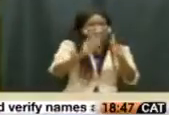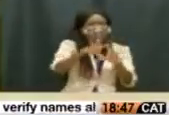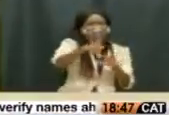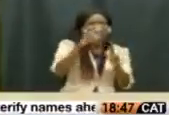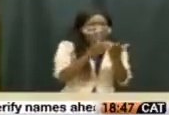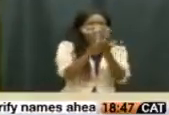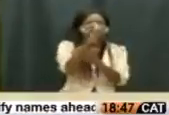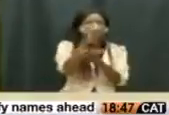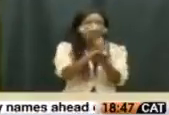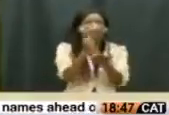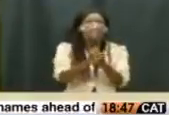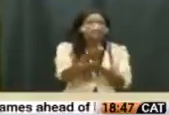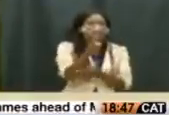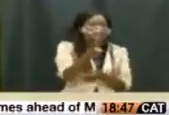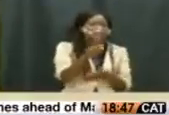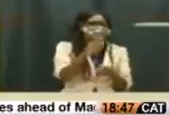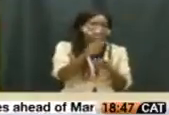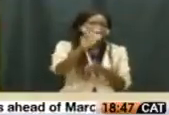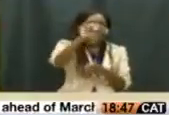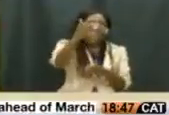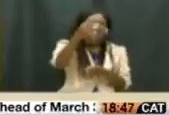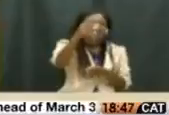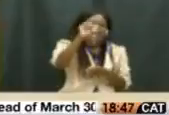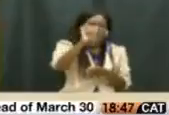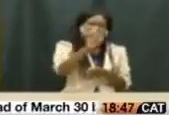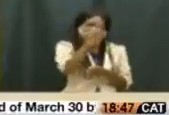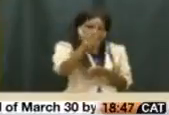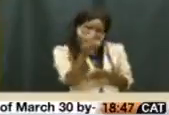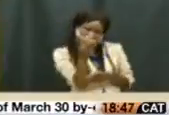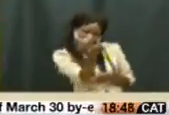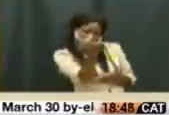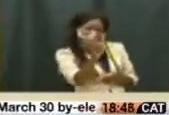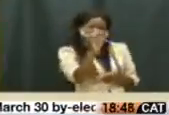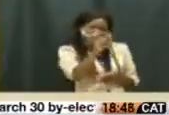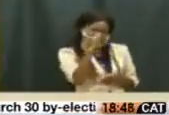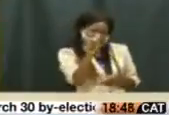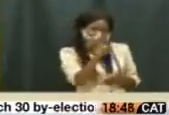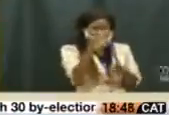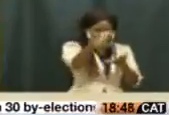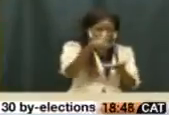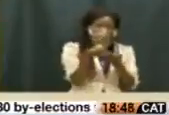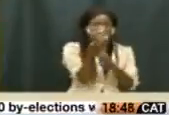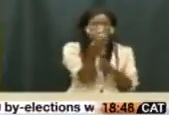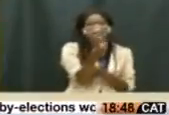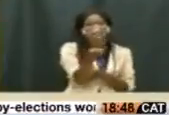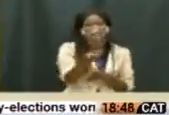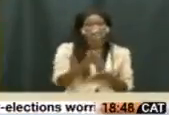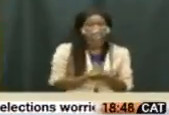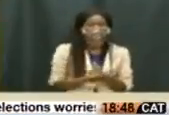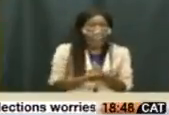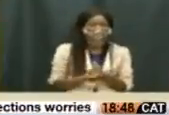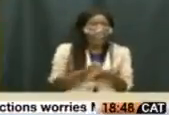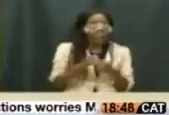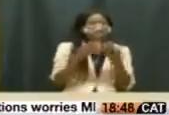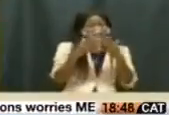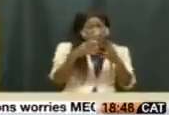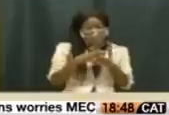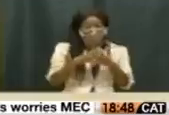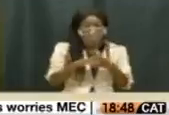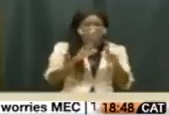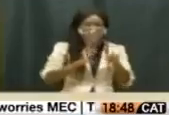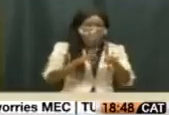imene ili yofunika kwambiri pankhani imene yamuliro wa COVID-19 nkhani akatemera mwani nakale kwambiri abudzi kuti mukuphunzitsa anthu pankhani